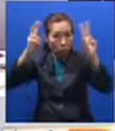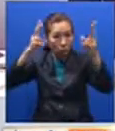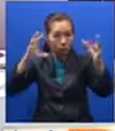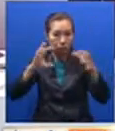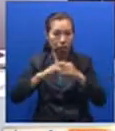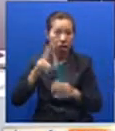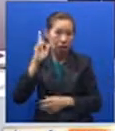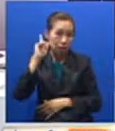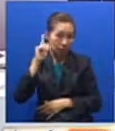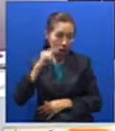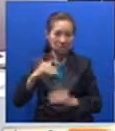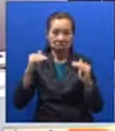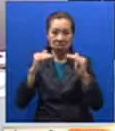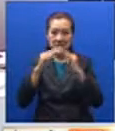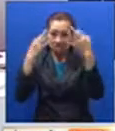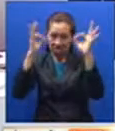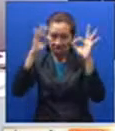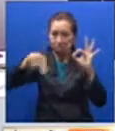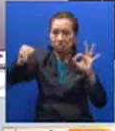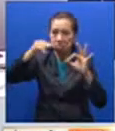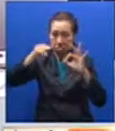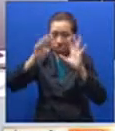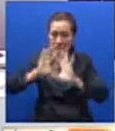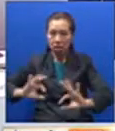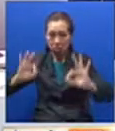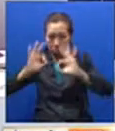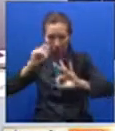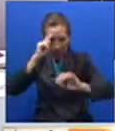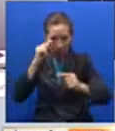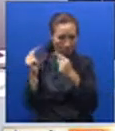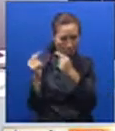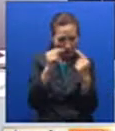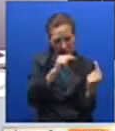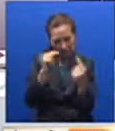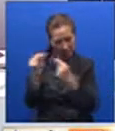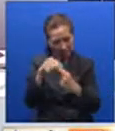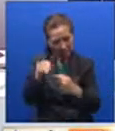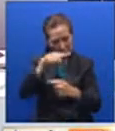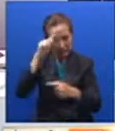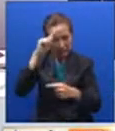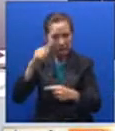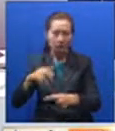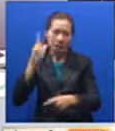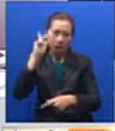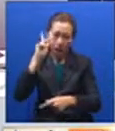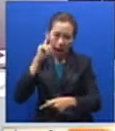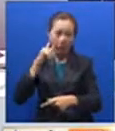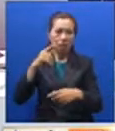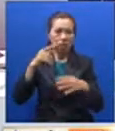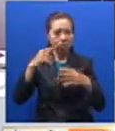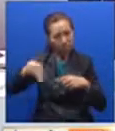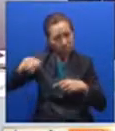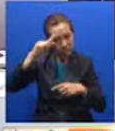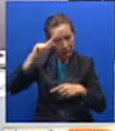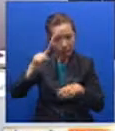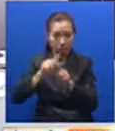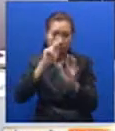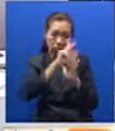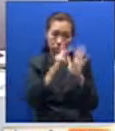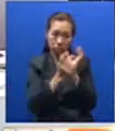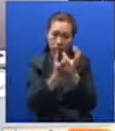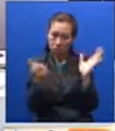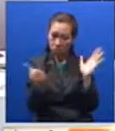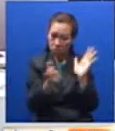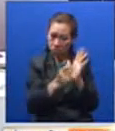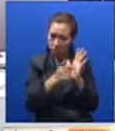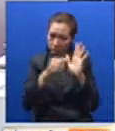สื่อมวลชนถือว่าเป็นเรื่องที่มีการถกเถียงกันว่าขอบเขตของการคุ้มครองสื่อมวลชนนั้นในร่างรัฐธรรมนูญฉบับใหม่ออกมาจะ